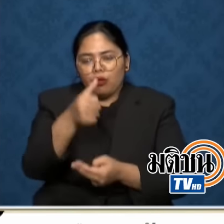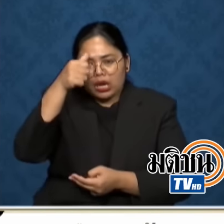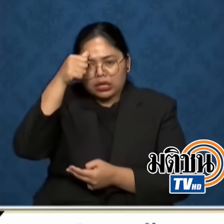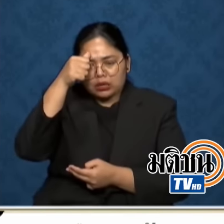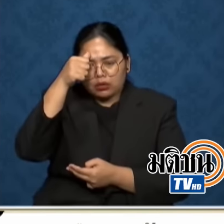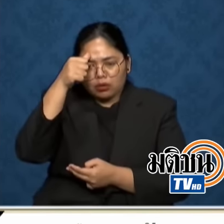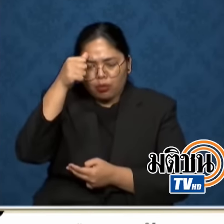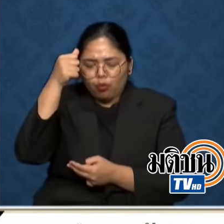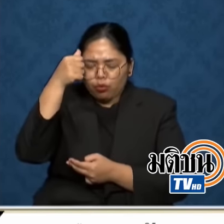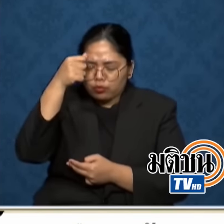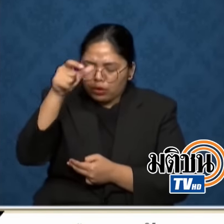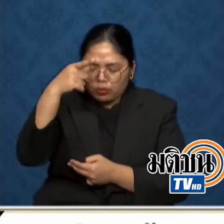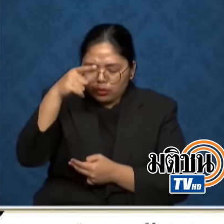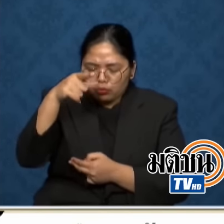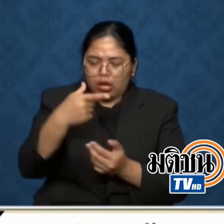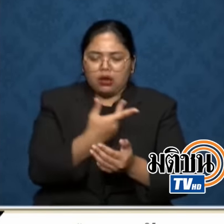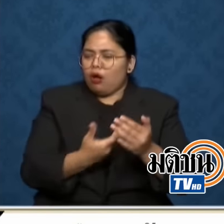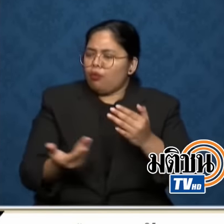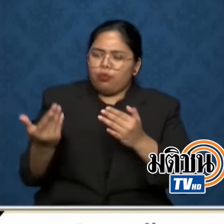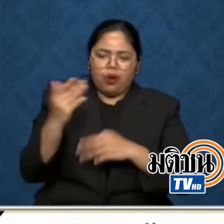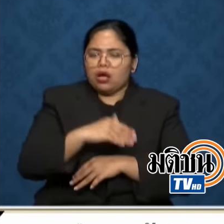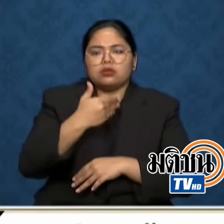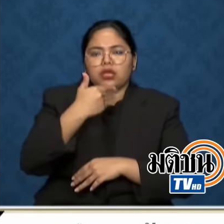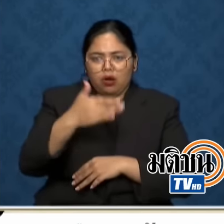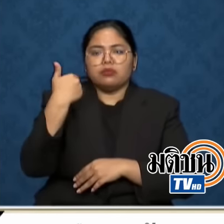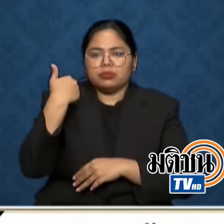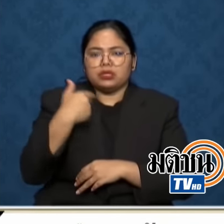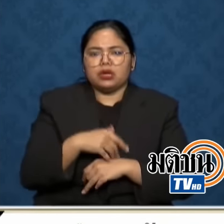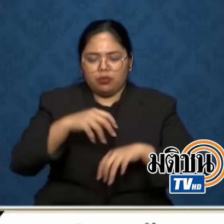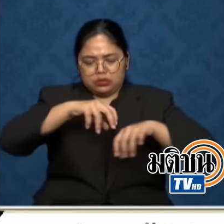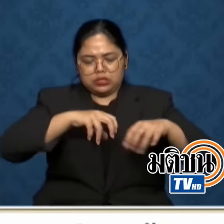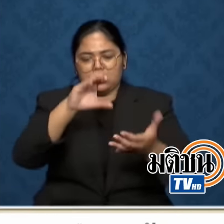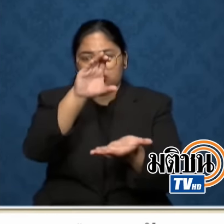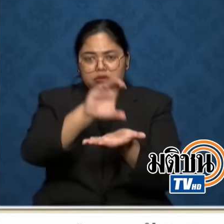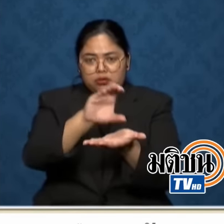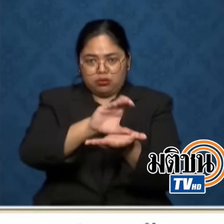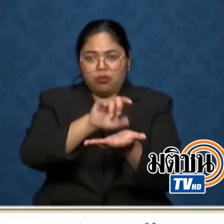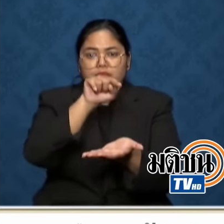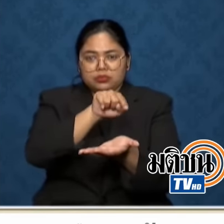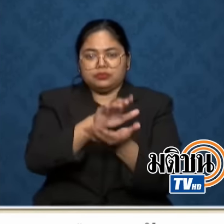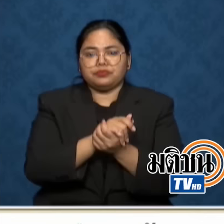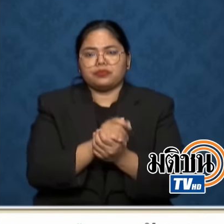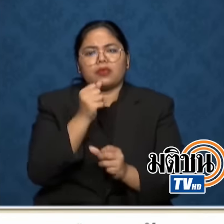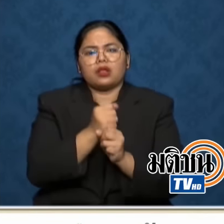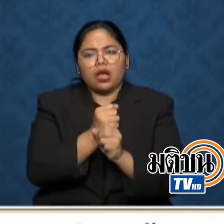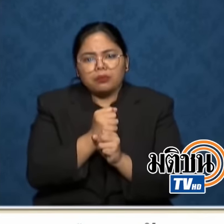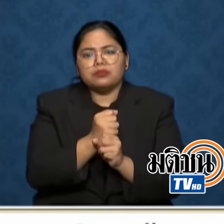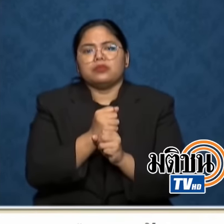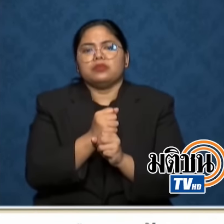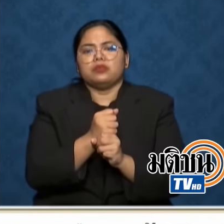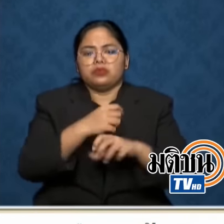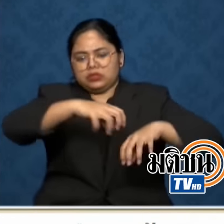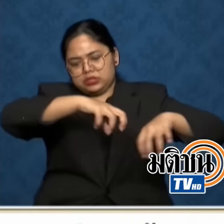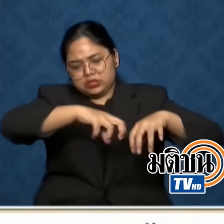นต์นี่เยอะมากแล้วการใช้งบประมาณนะครับถ้าเรามาดูวิธีการใช้งบประมาณเนี่ยก็จะมีการทำอีเวนต์